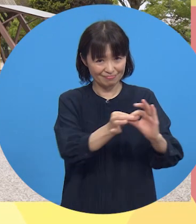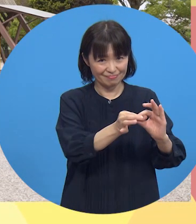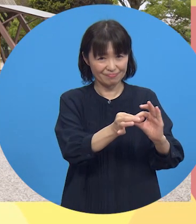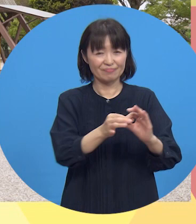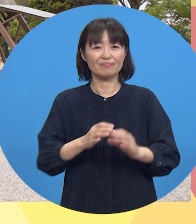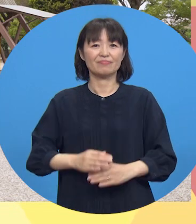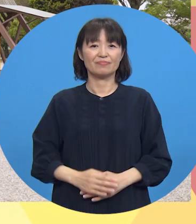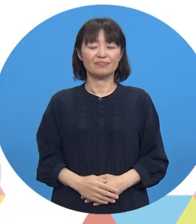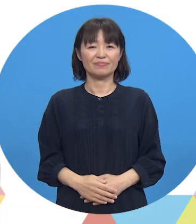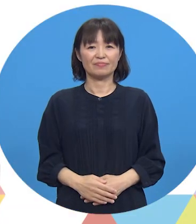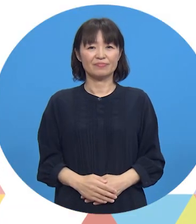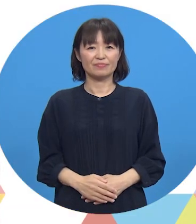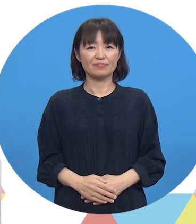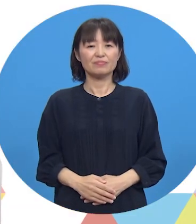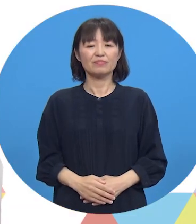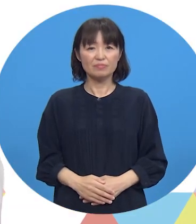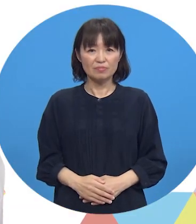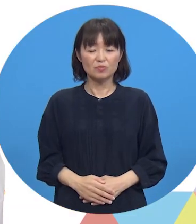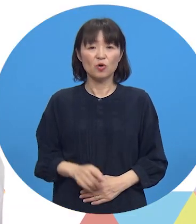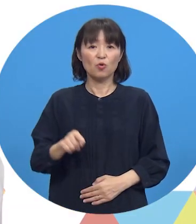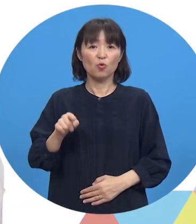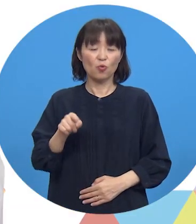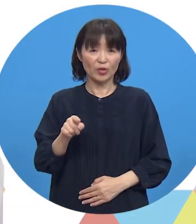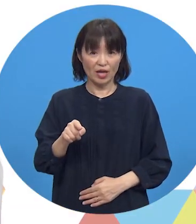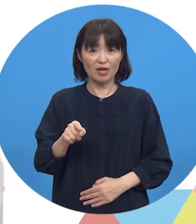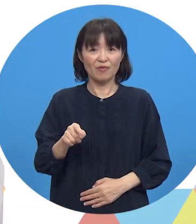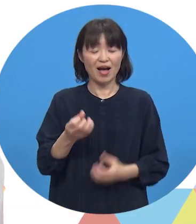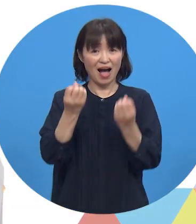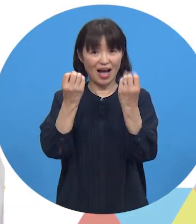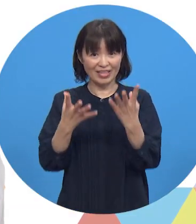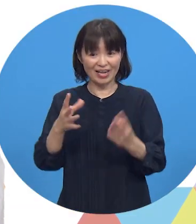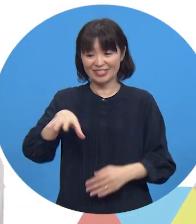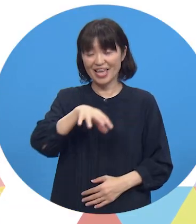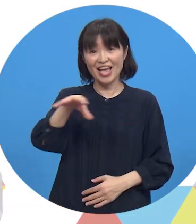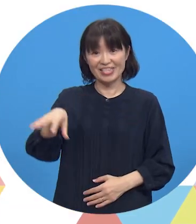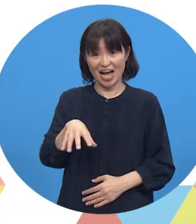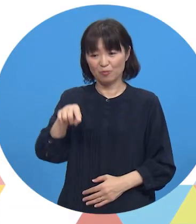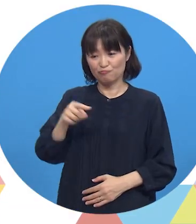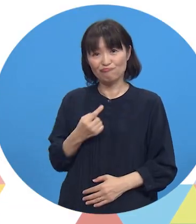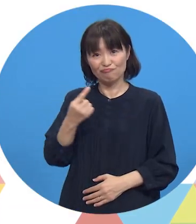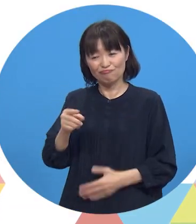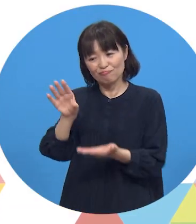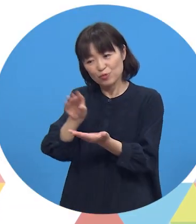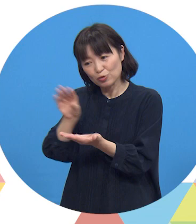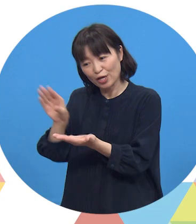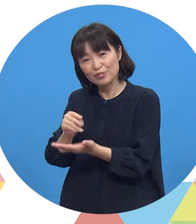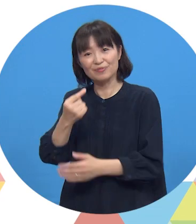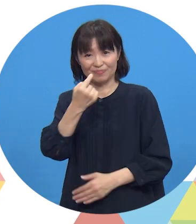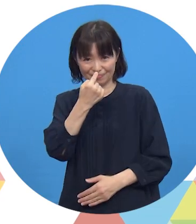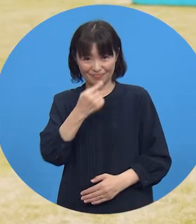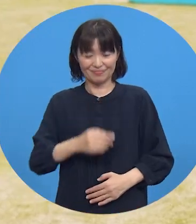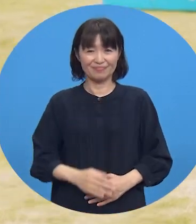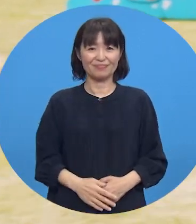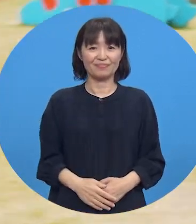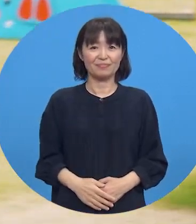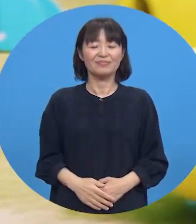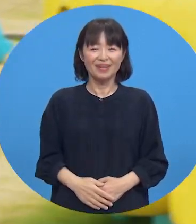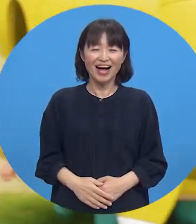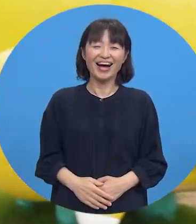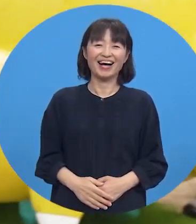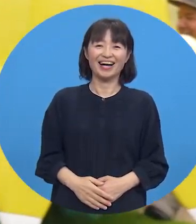。そんな子どもの国の新しいエリアを取材してきました。 鳥取市浜坂。 わ